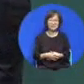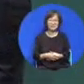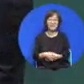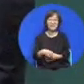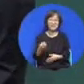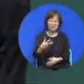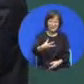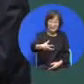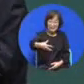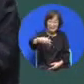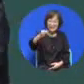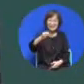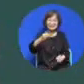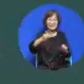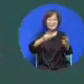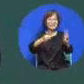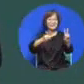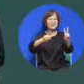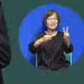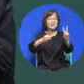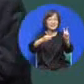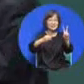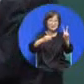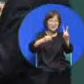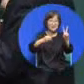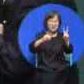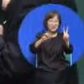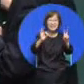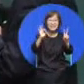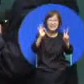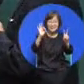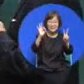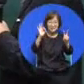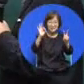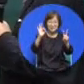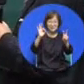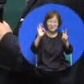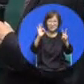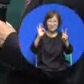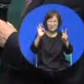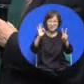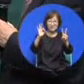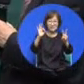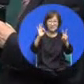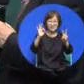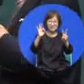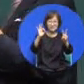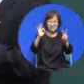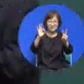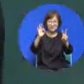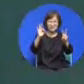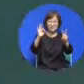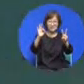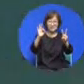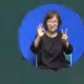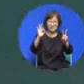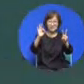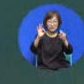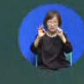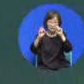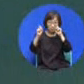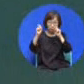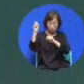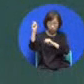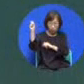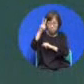창세기 22장 10절에 나옵니다. It is written in Genesis 22 verse 10. 갑자기 얘기한 거요. All